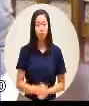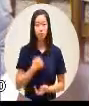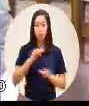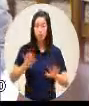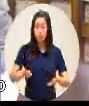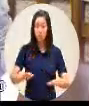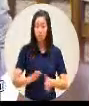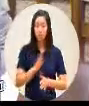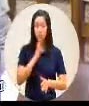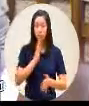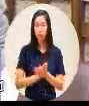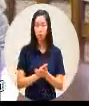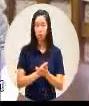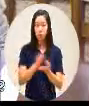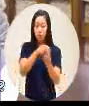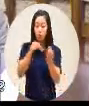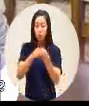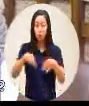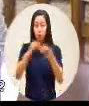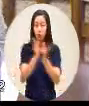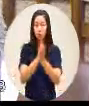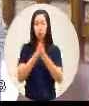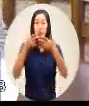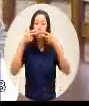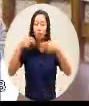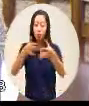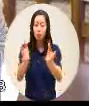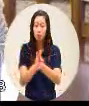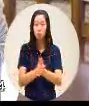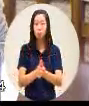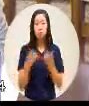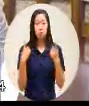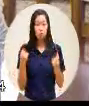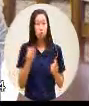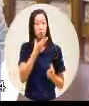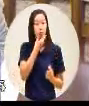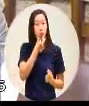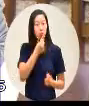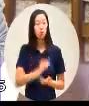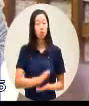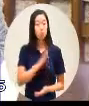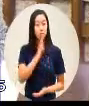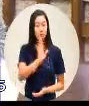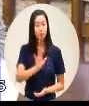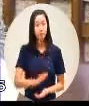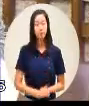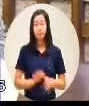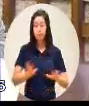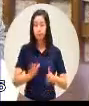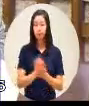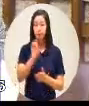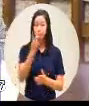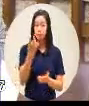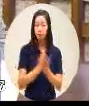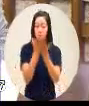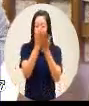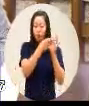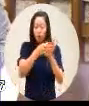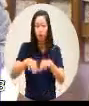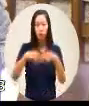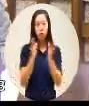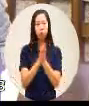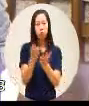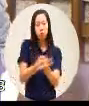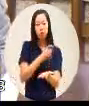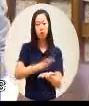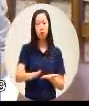这个是总的，是全体原住民本来就享有的福利啦。那这个享有的福利现在12年国教完全消失了，怎